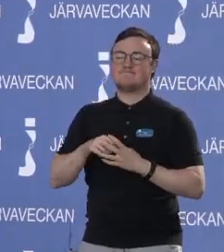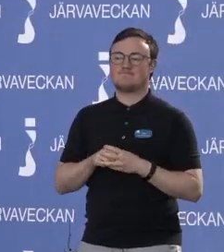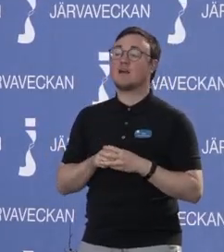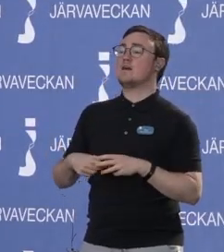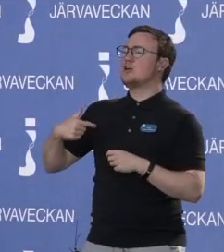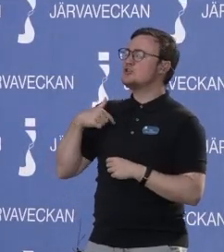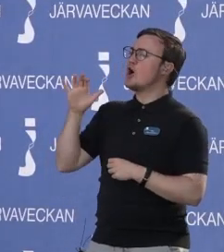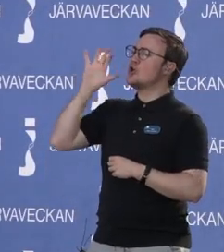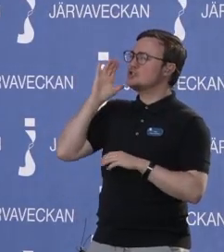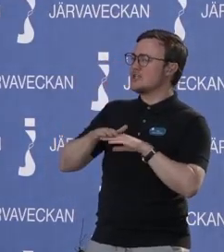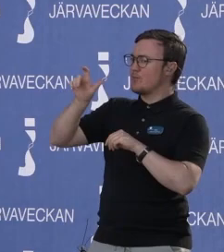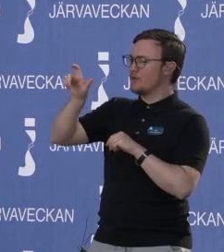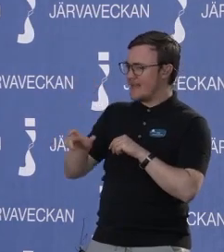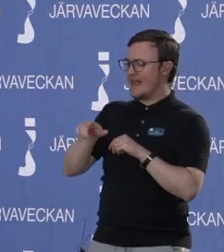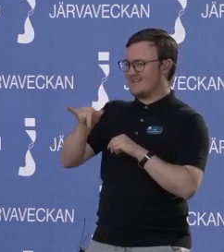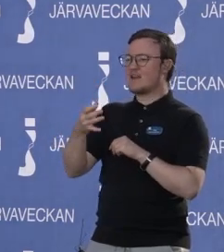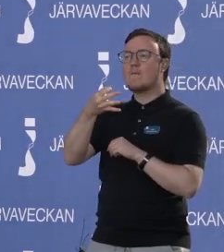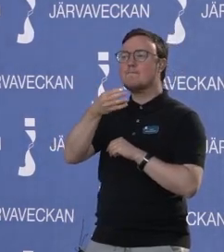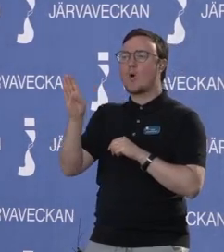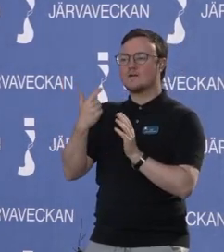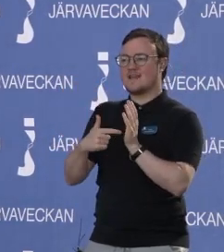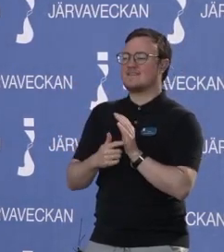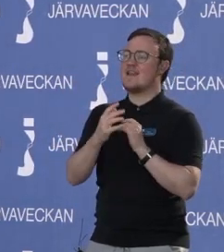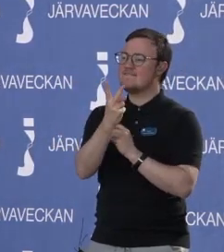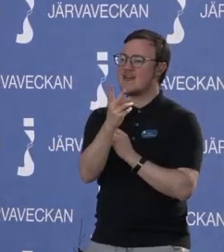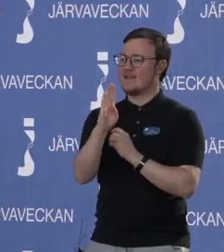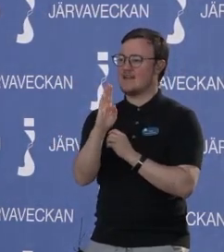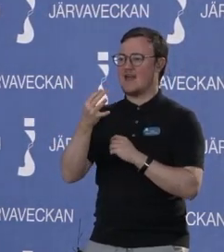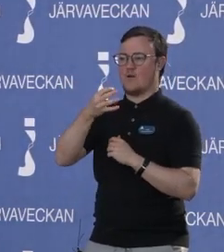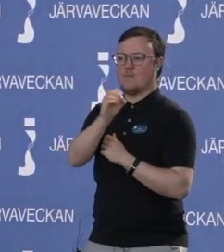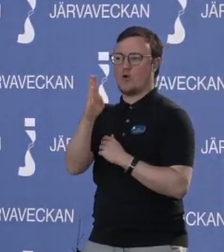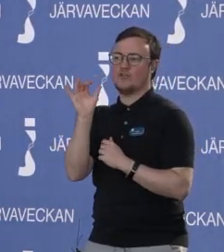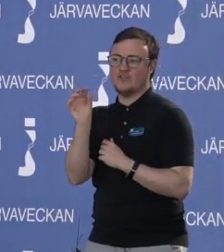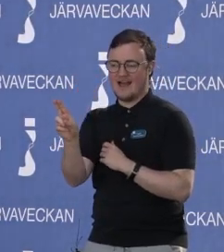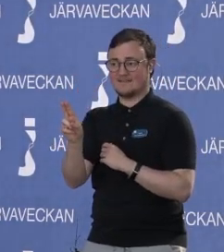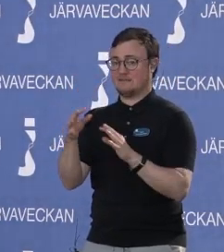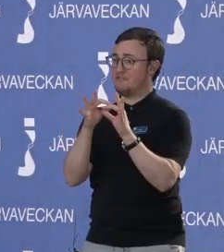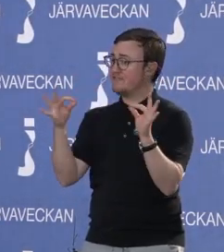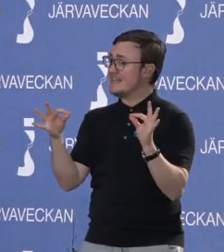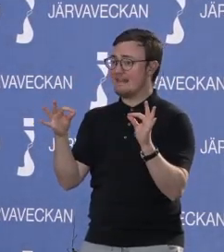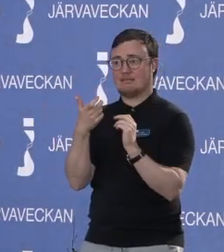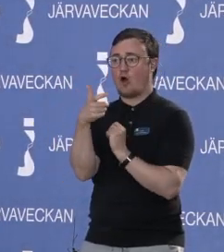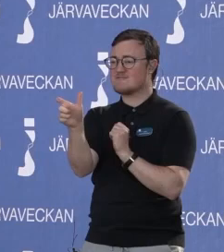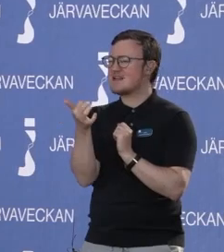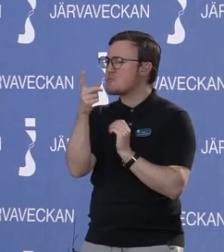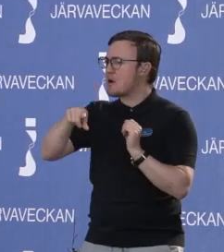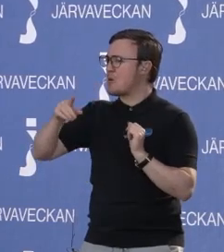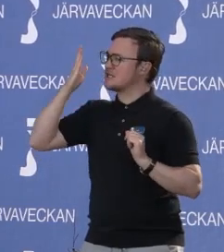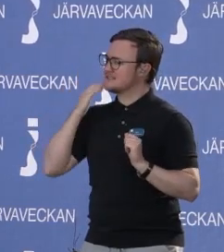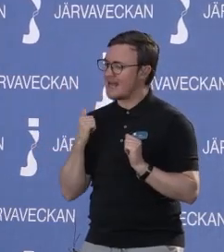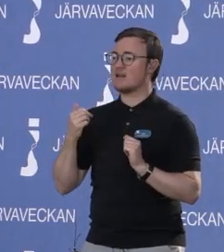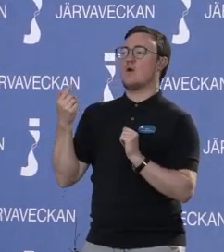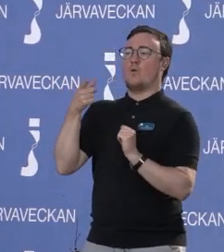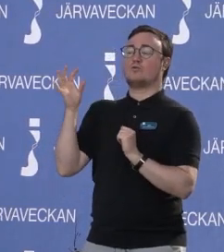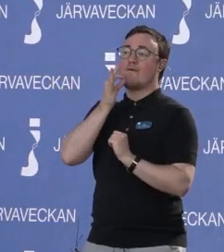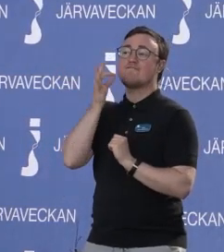som hette VD-podden. Var ett fint avsnitt för ett par månader sedan, tror jag. Och där så fick du frågan om